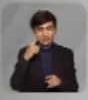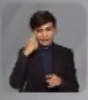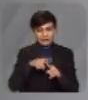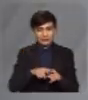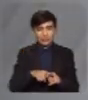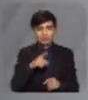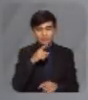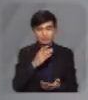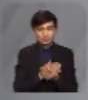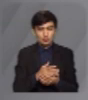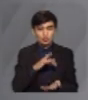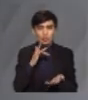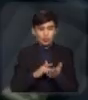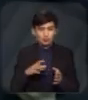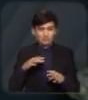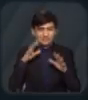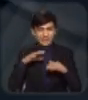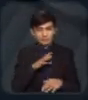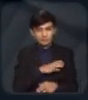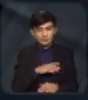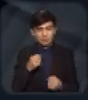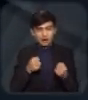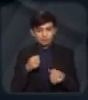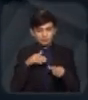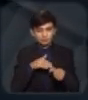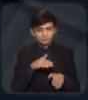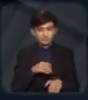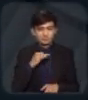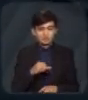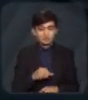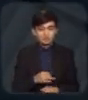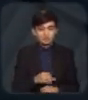да по всему городу коллапсы. Машины стоят вплотную.